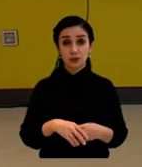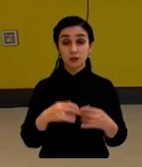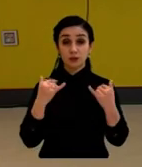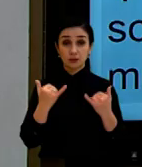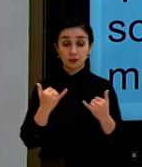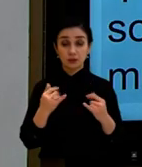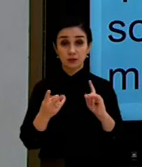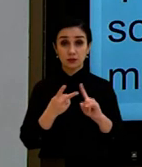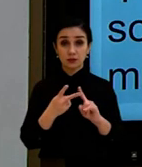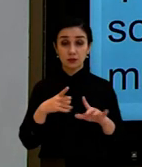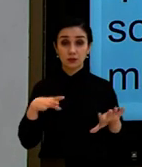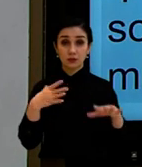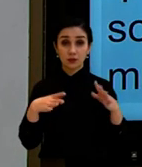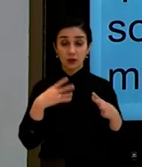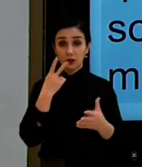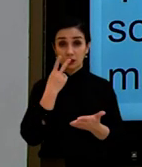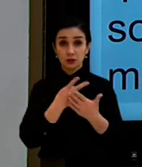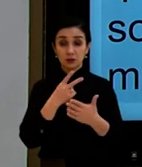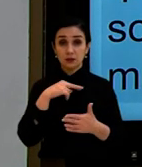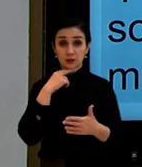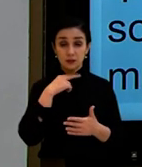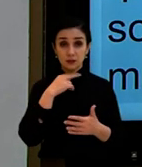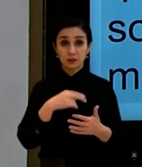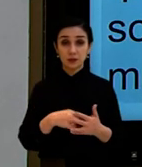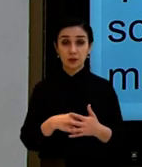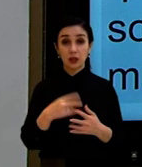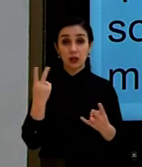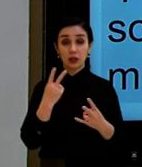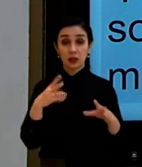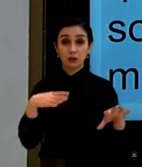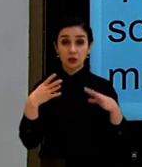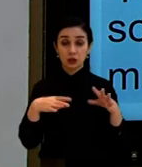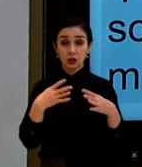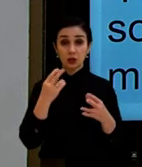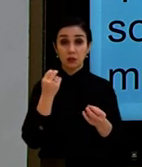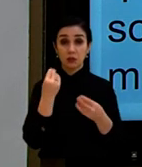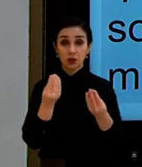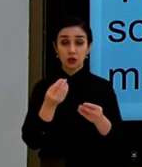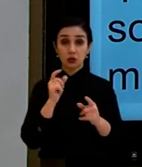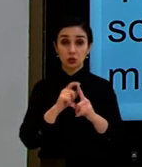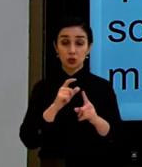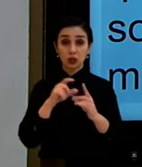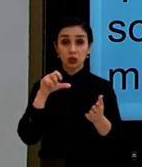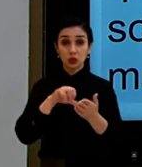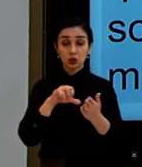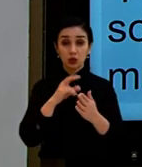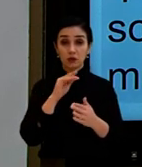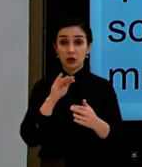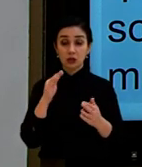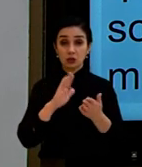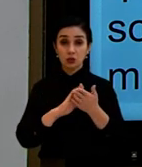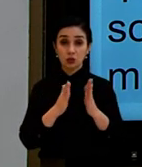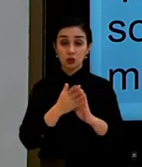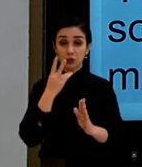Endi ikkinchi mashqqa e'tiborimizni qaratamiz. İkinci mashqda berilgan so'zlar ishtirokida rasmiy